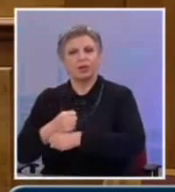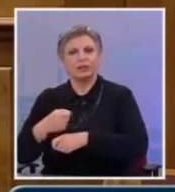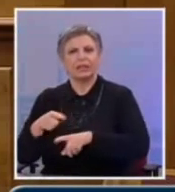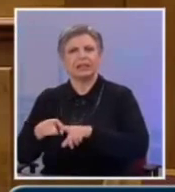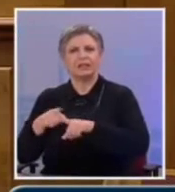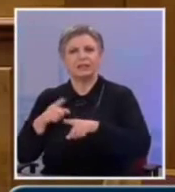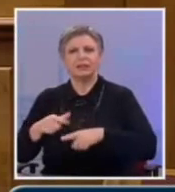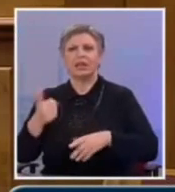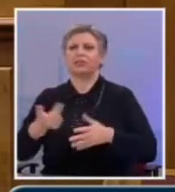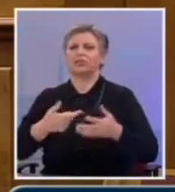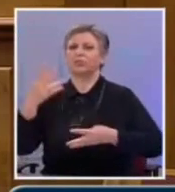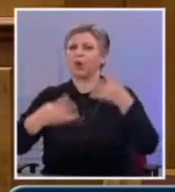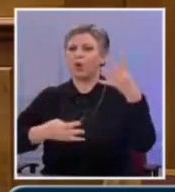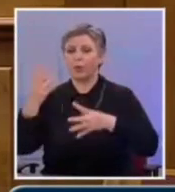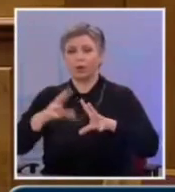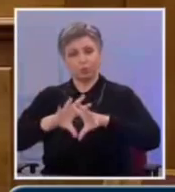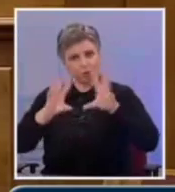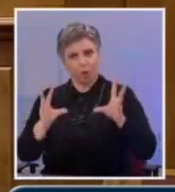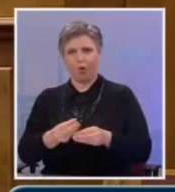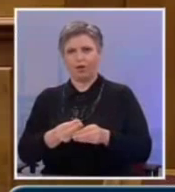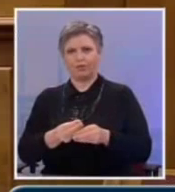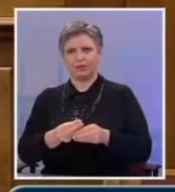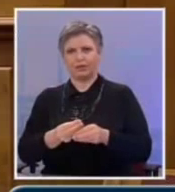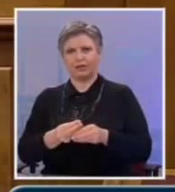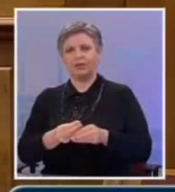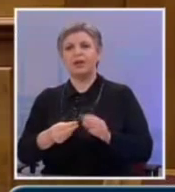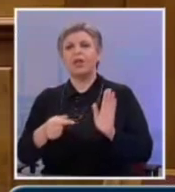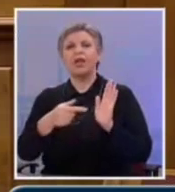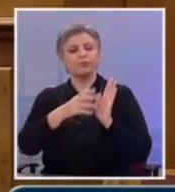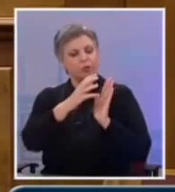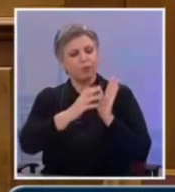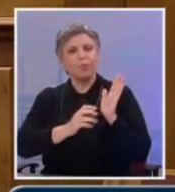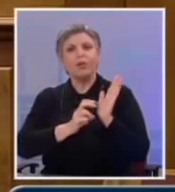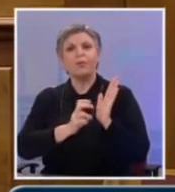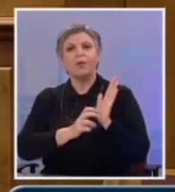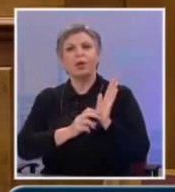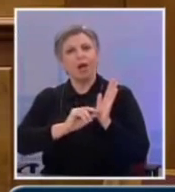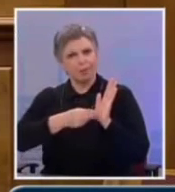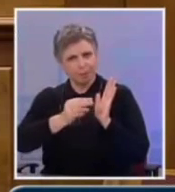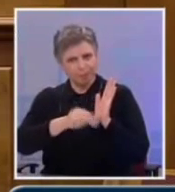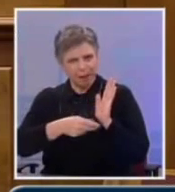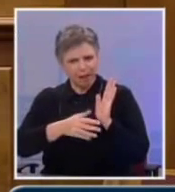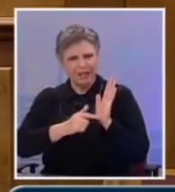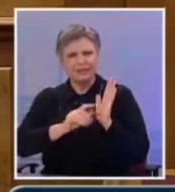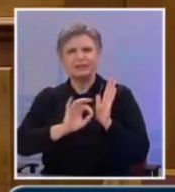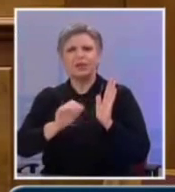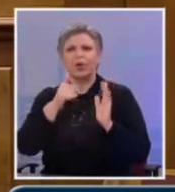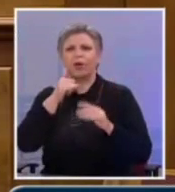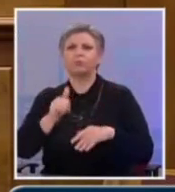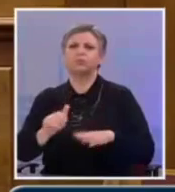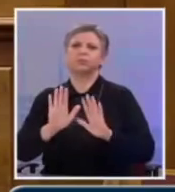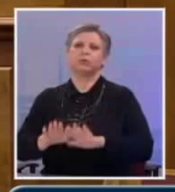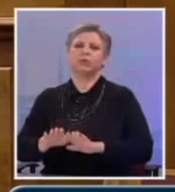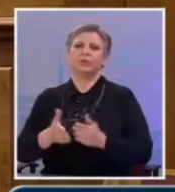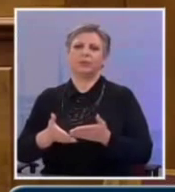και αυτό το καθεστώς του μνημονίου το φέρατε για να μείνει. Η έξοδος